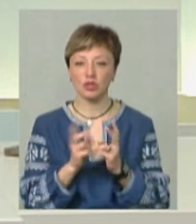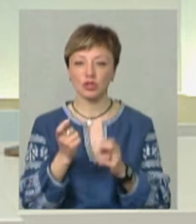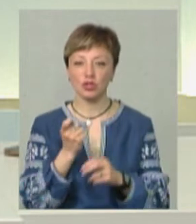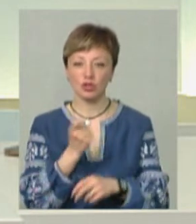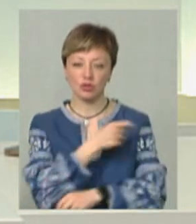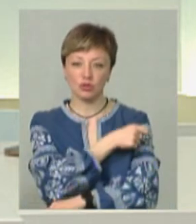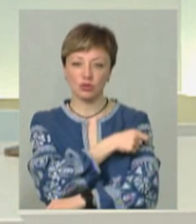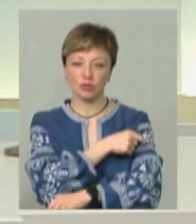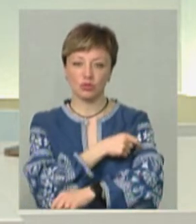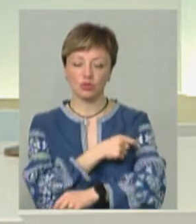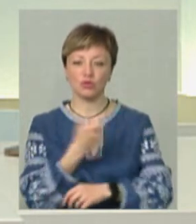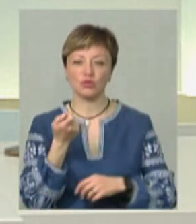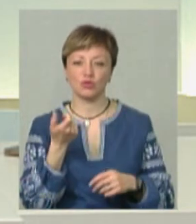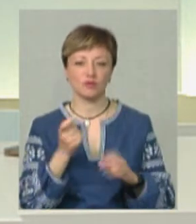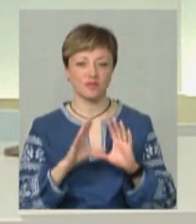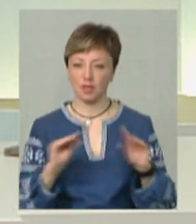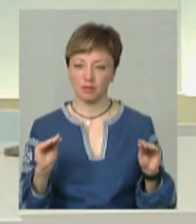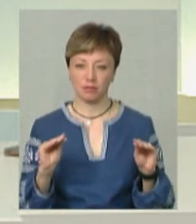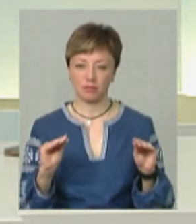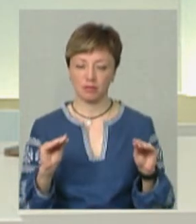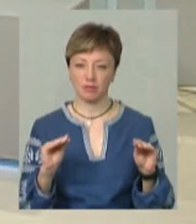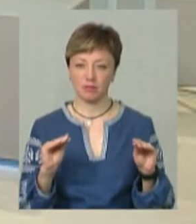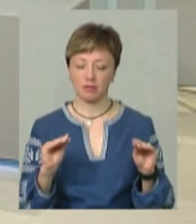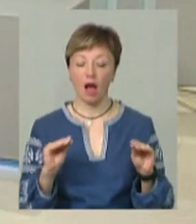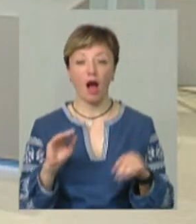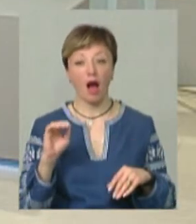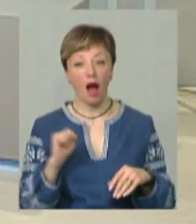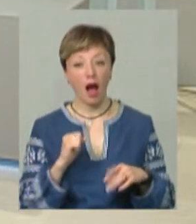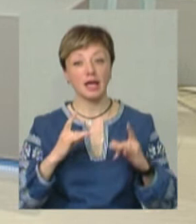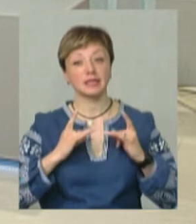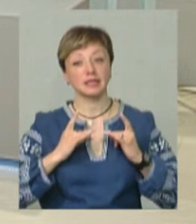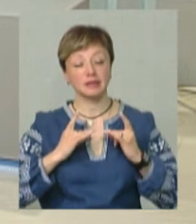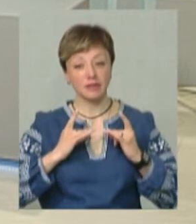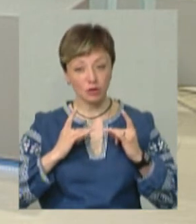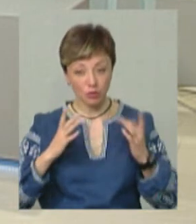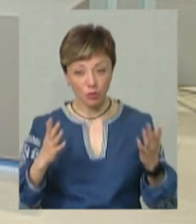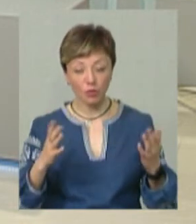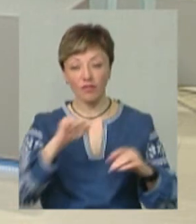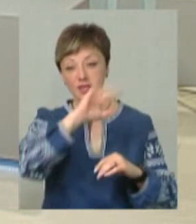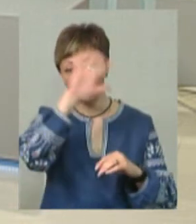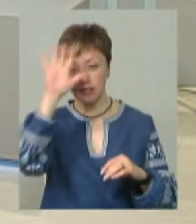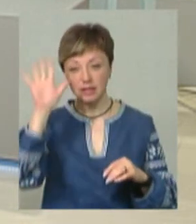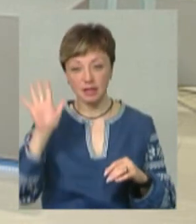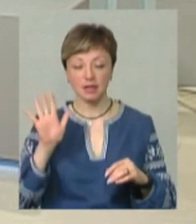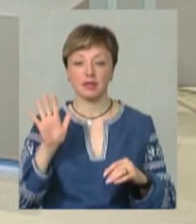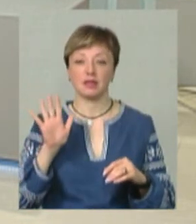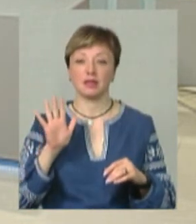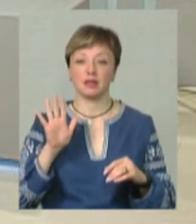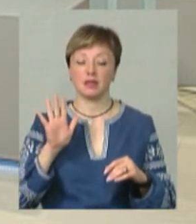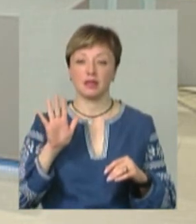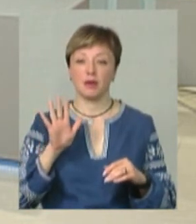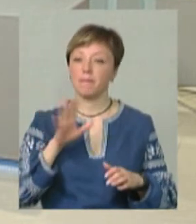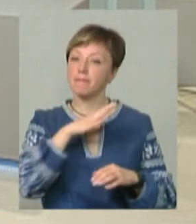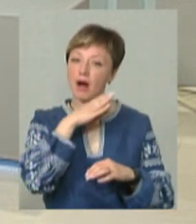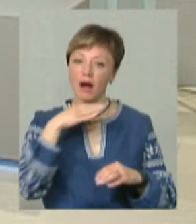трішечки вузькою смужкою на полику, все. А звичайно, що весільні, святкові